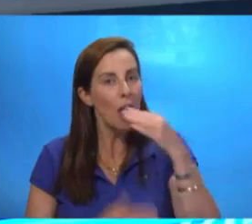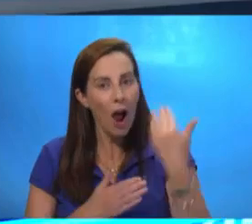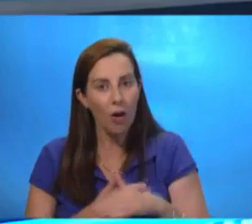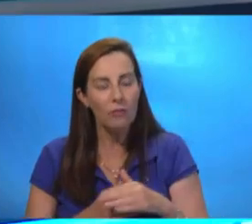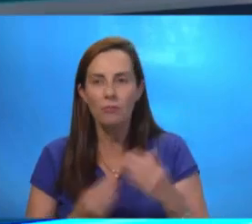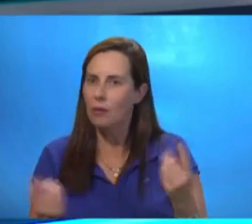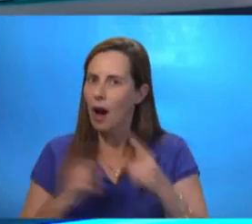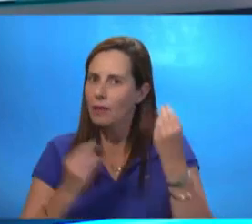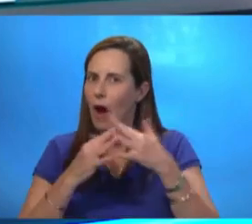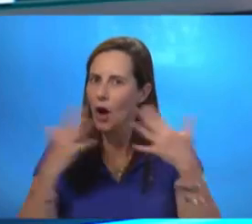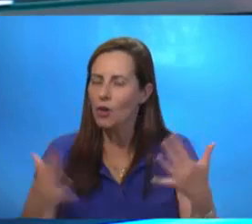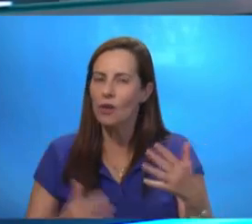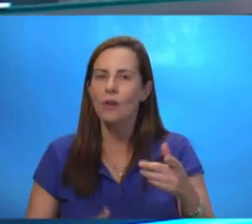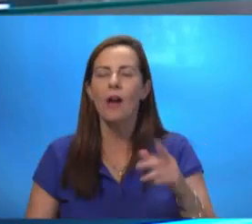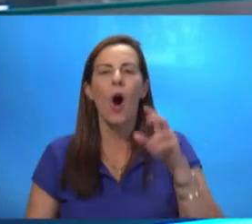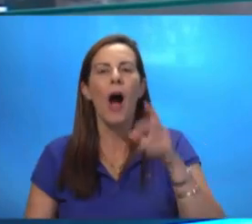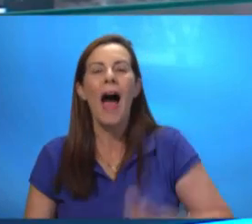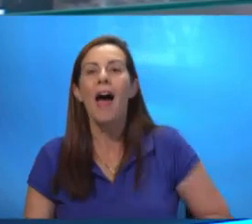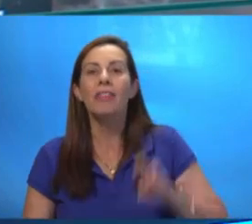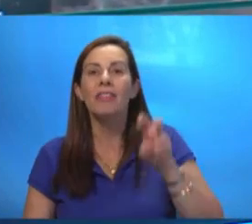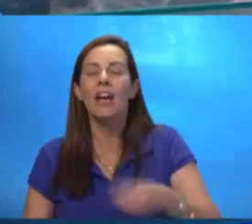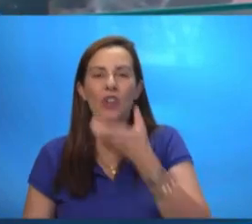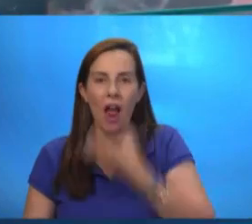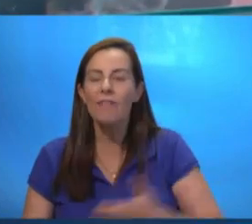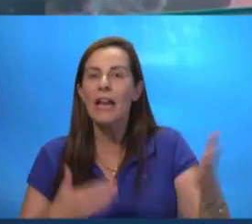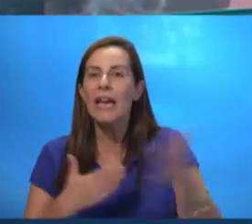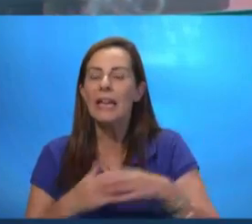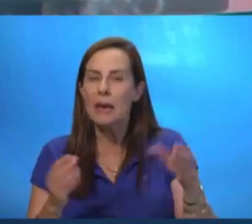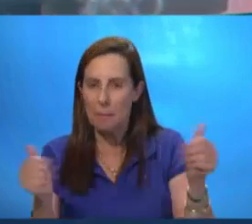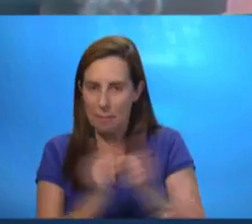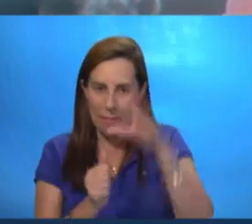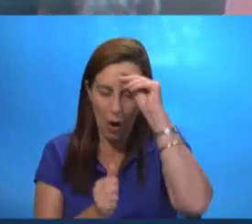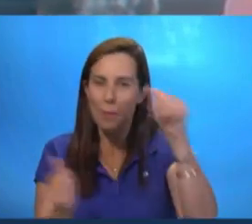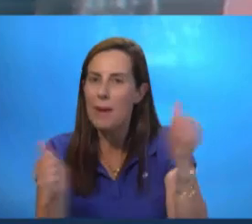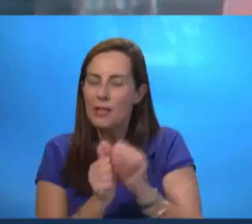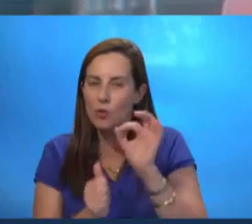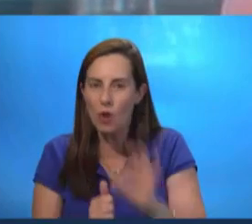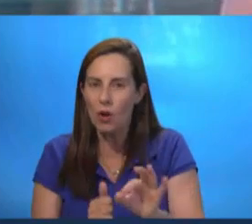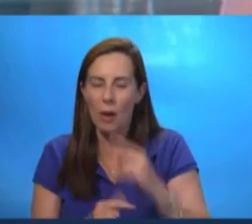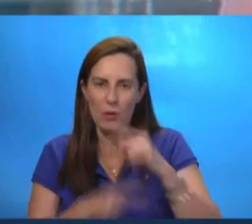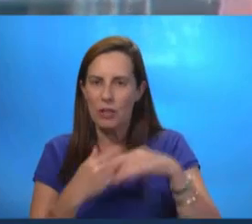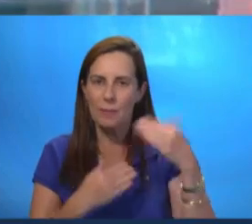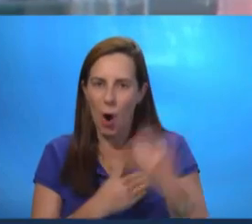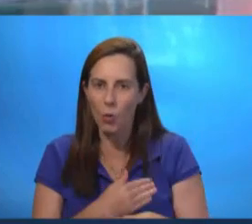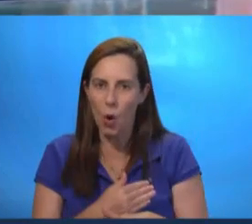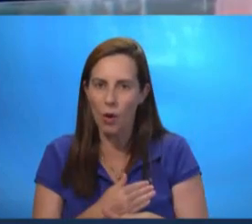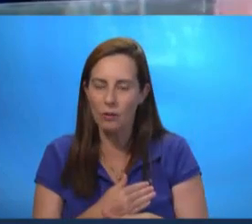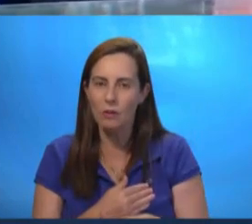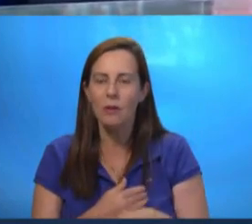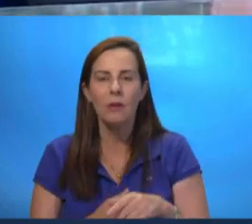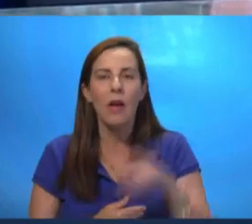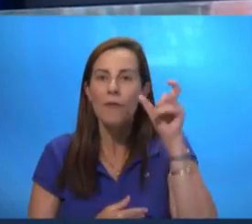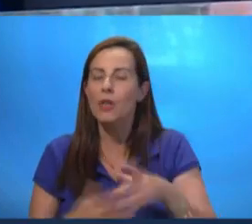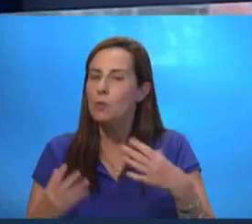דבר. עובדיה כהן, נכדו של מרן, התחתן עם עמיחי לנצמן, בן זוגו בשנים האחרונות, ואיש מבני